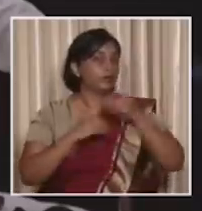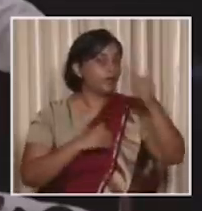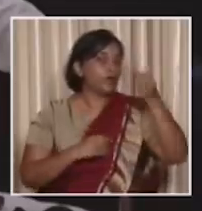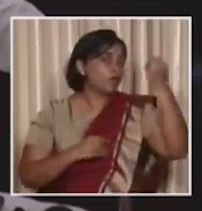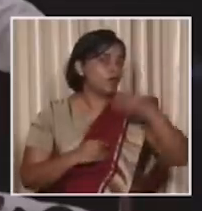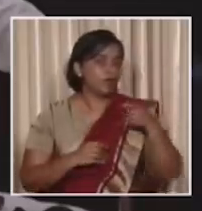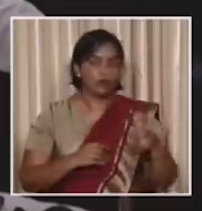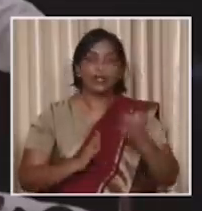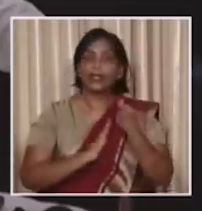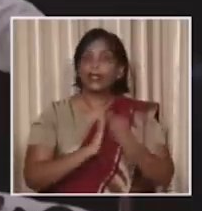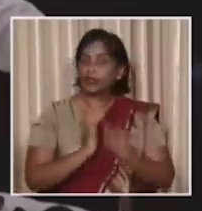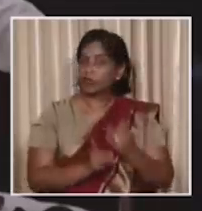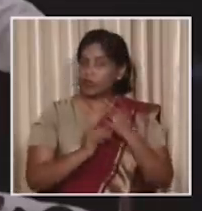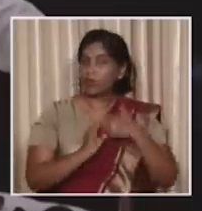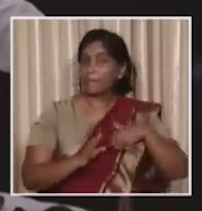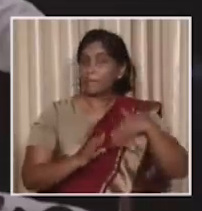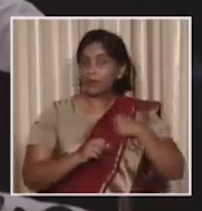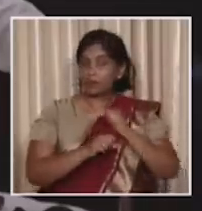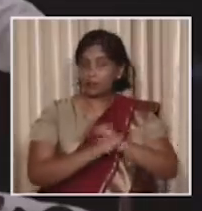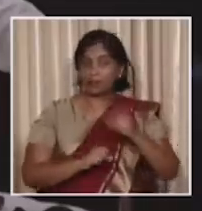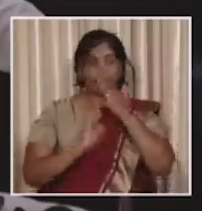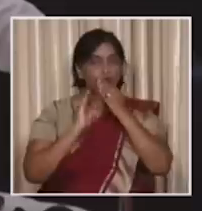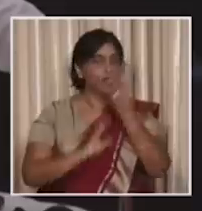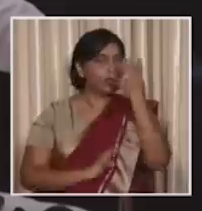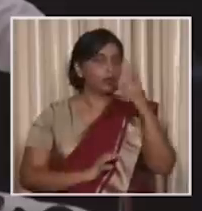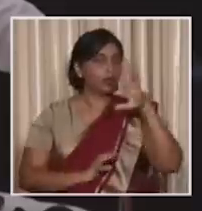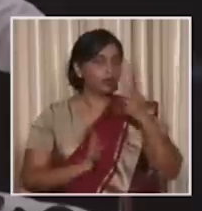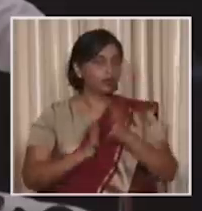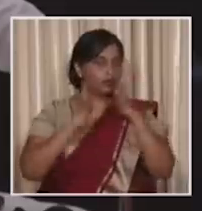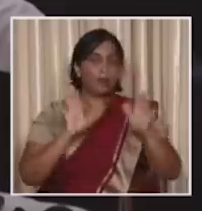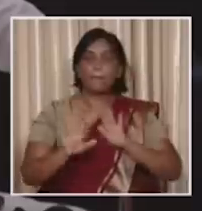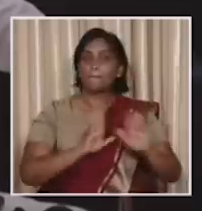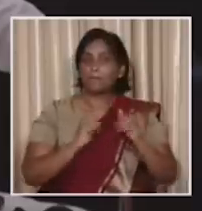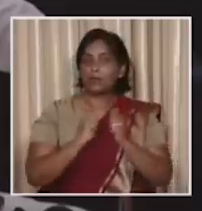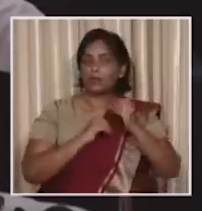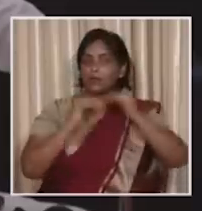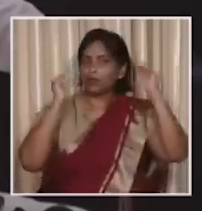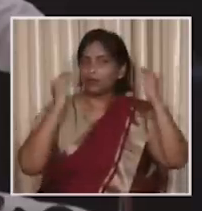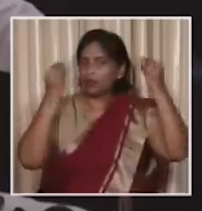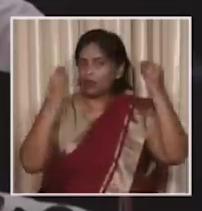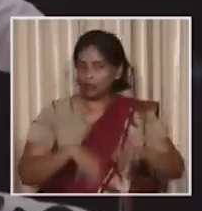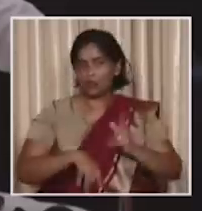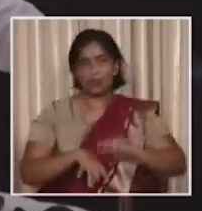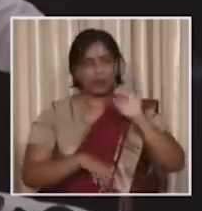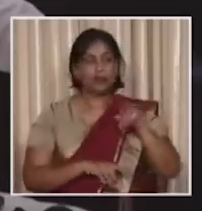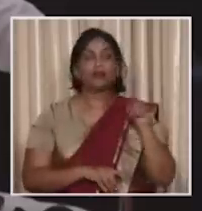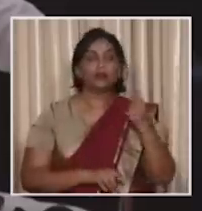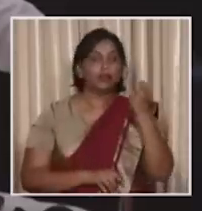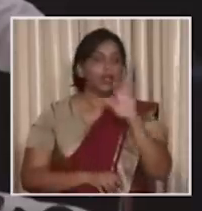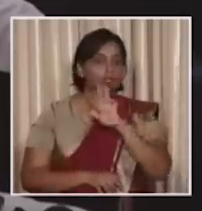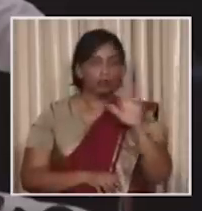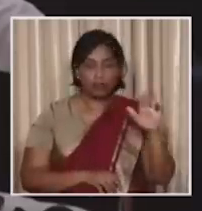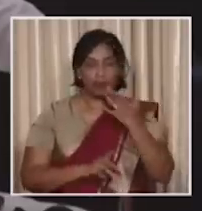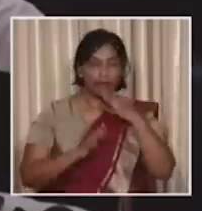කවරේද? නීත්‍යානුකූල ප්‍රදානින් නොමැති පාසල් 4800කට අදාළ පරිපාලන පද්ධතිය කඩා වැටීමේ අවදානමක් ඇති බැවින්